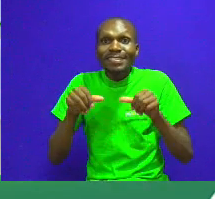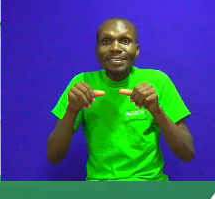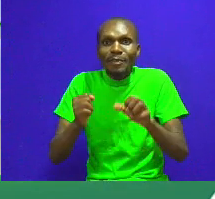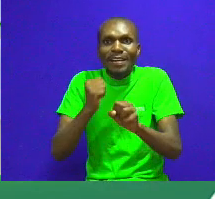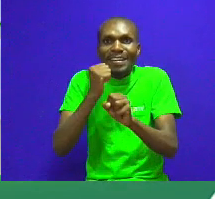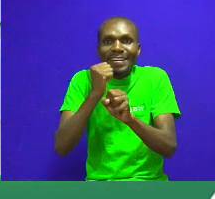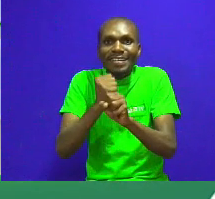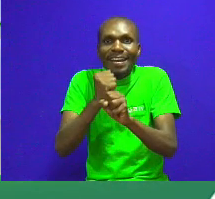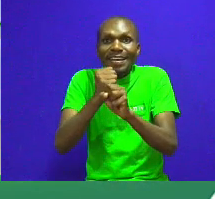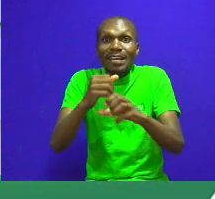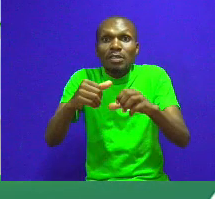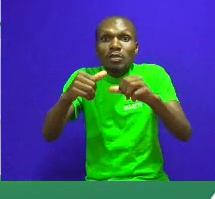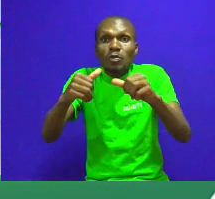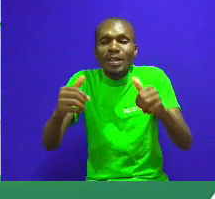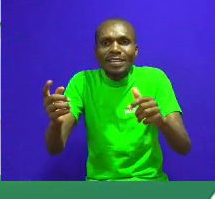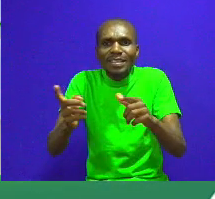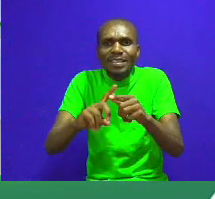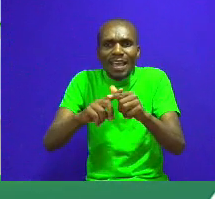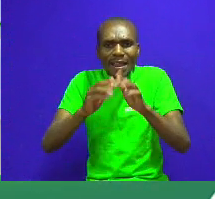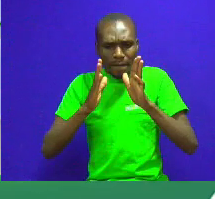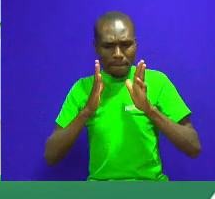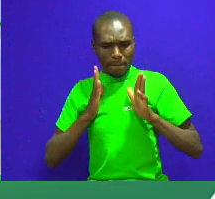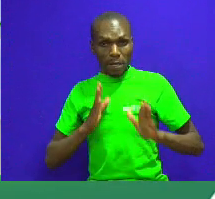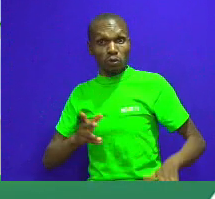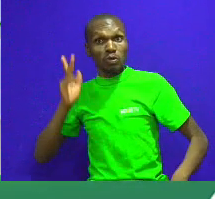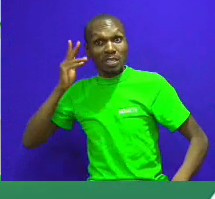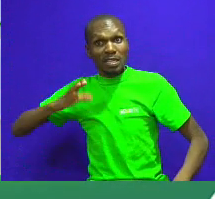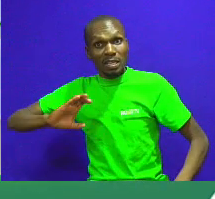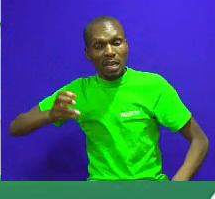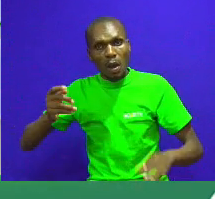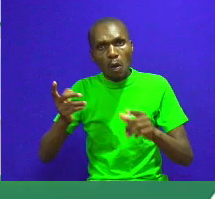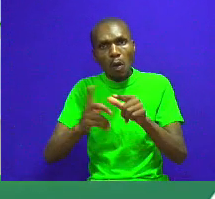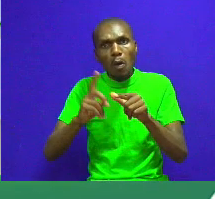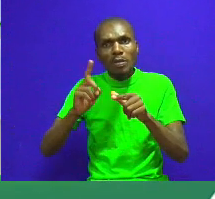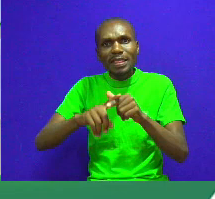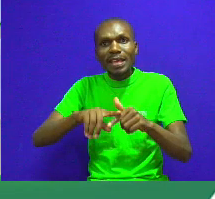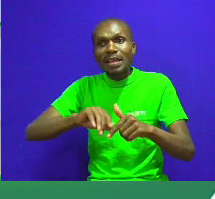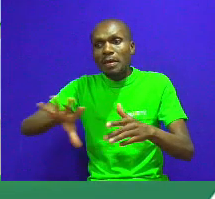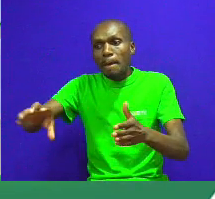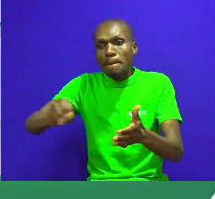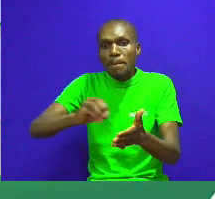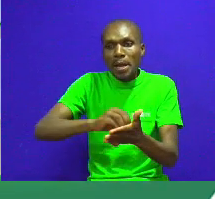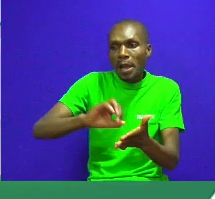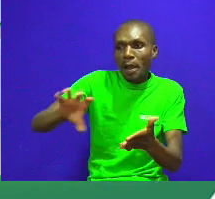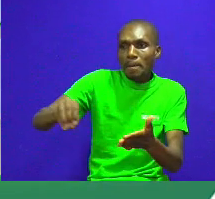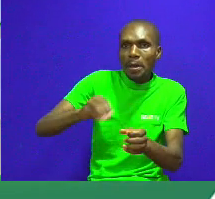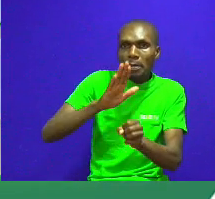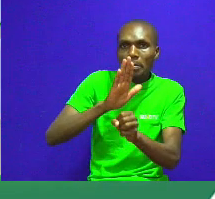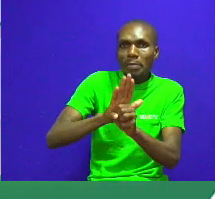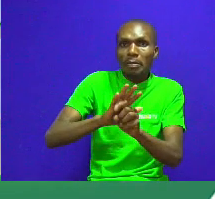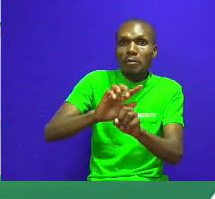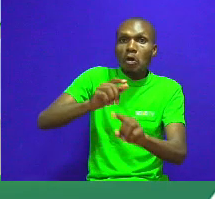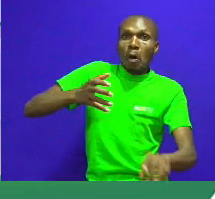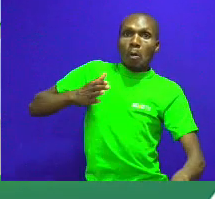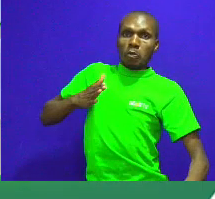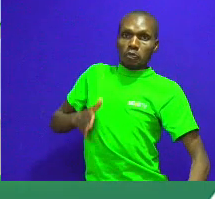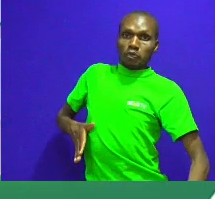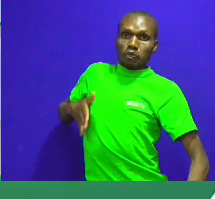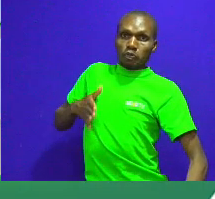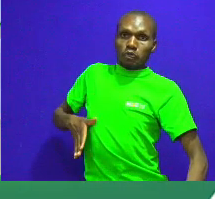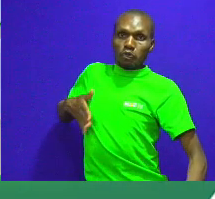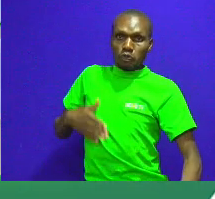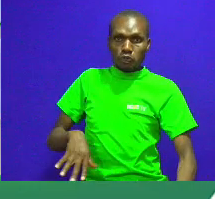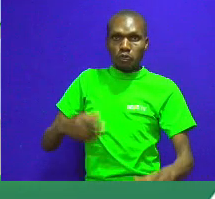volevo ikiranu. Na baigo aba menyebe county ya Kisii nkwa enyole la bali kilibatakete ase obo ango mono. Hukwa na